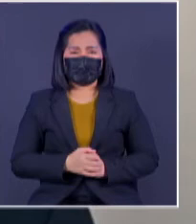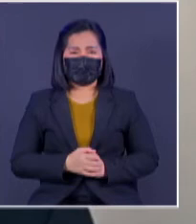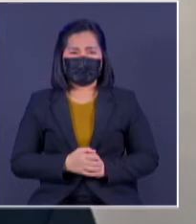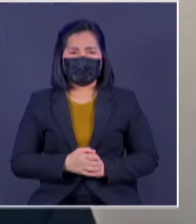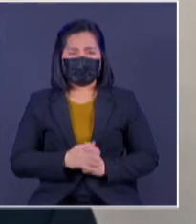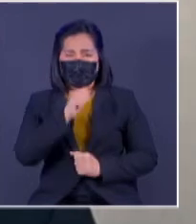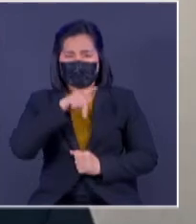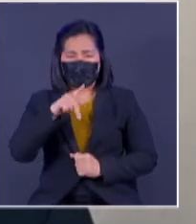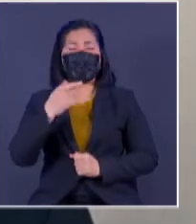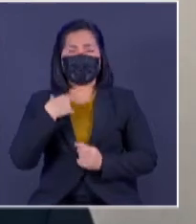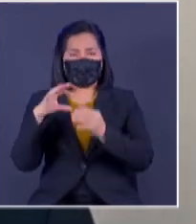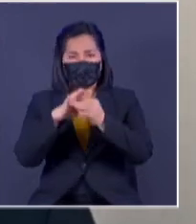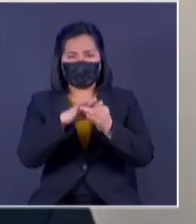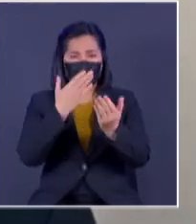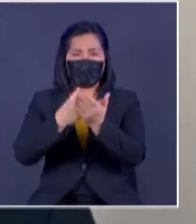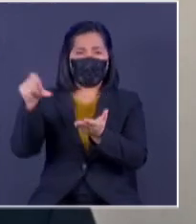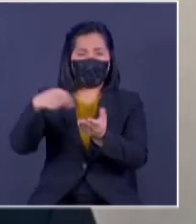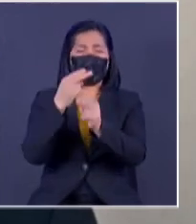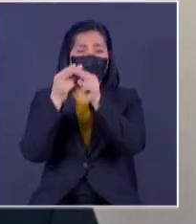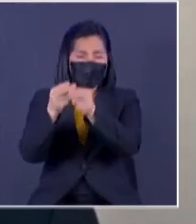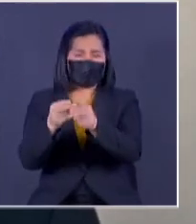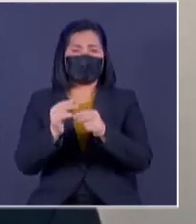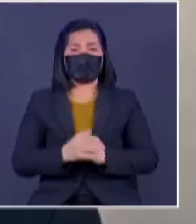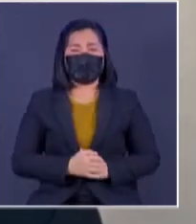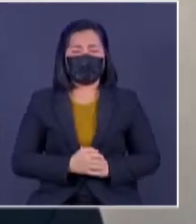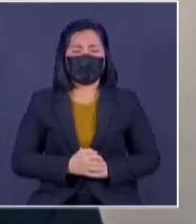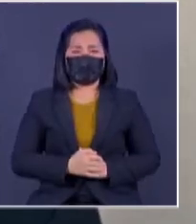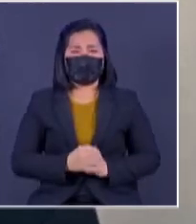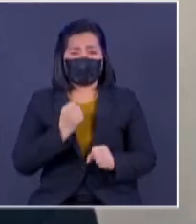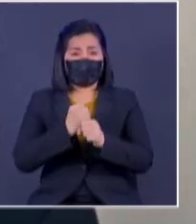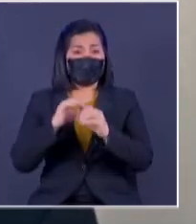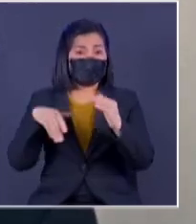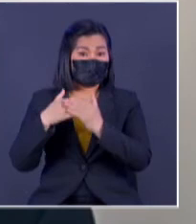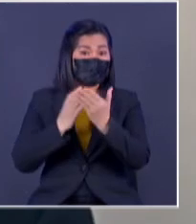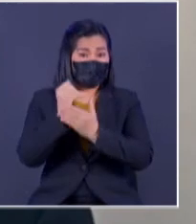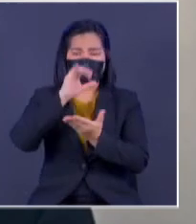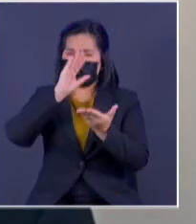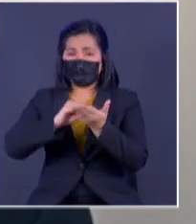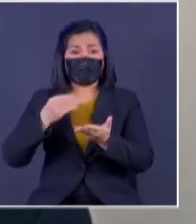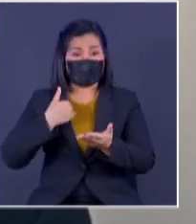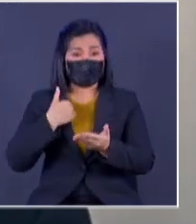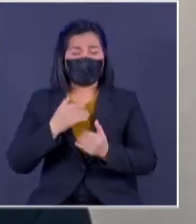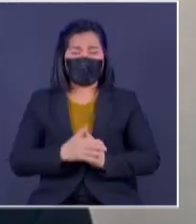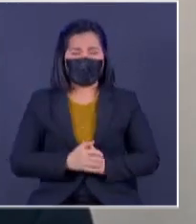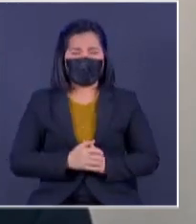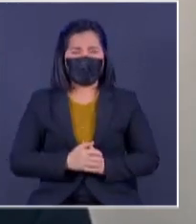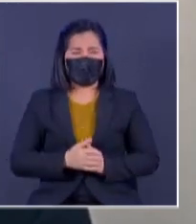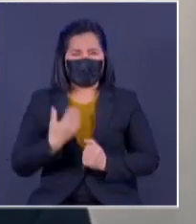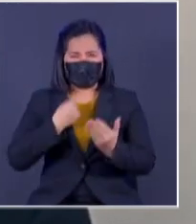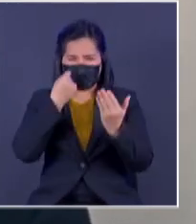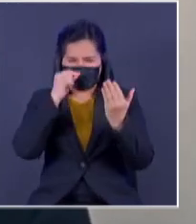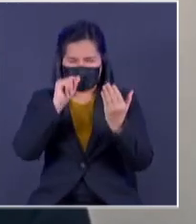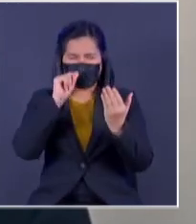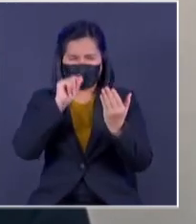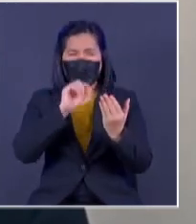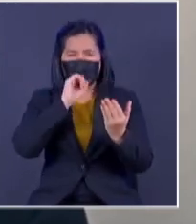เขาก็มีอยู่แล้ว ใช่ครับใช่ครับ ถ้าทำงานสำเร็จมีบันทึกข้อมูลไหมว่าเราทำสำเร็จ มันมีติ๊กเฉยครับ